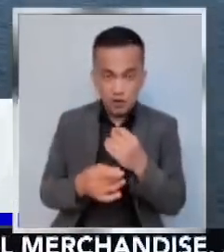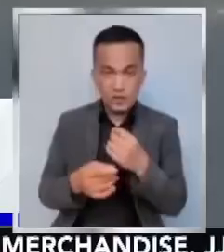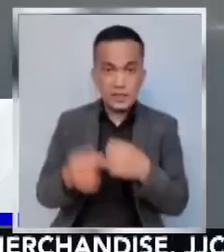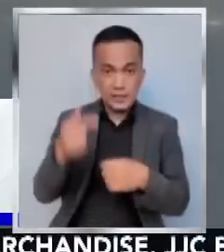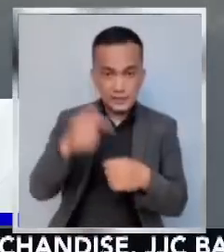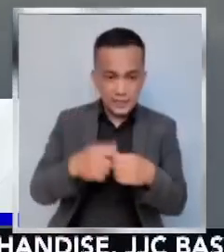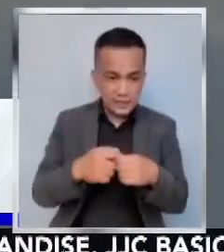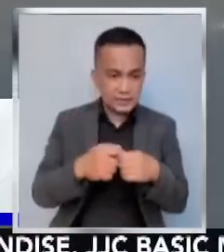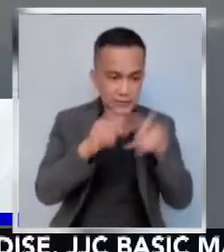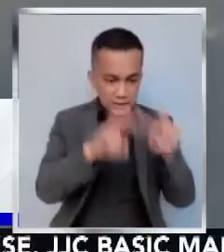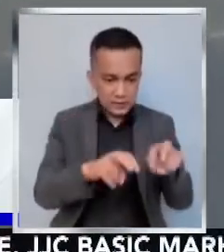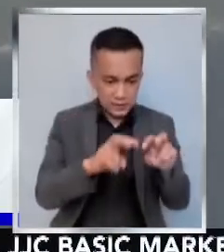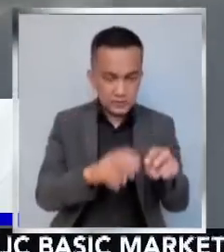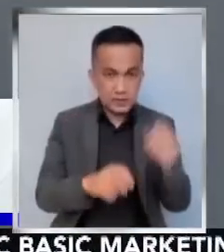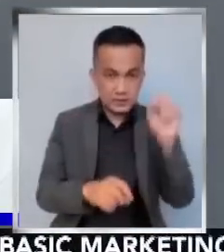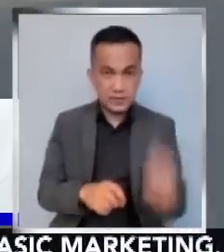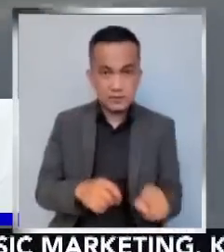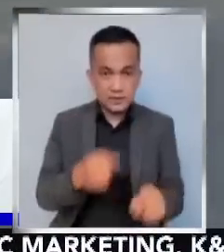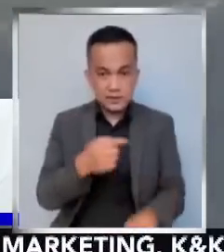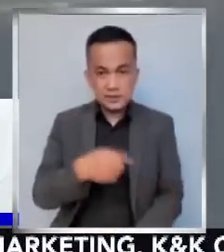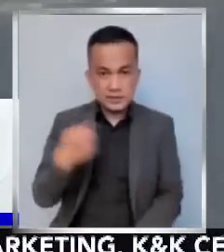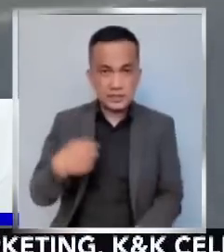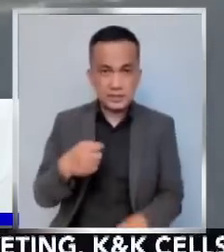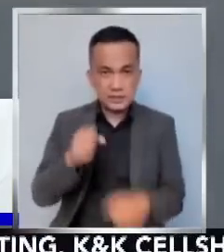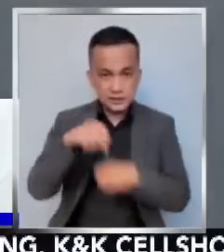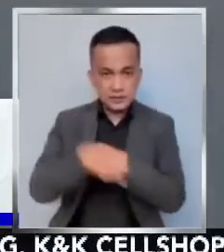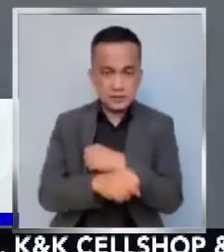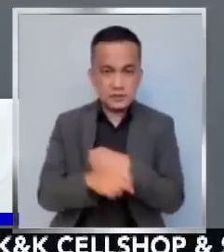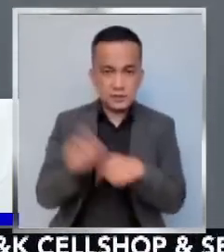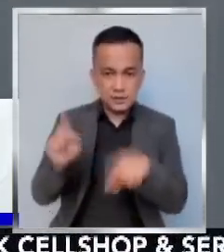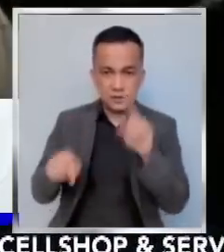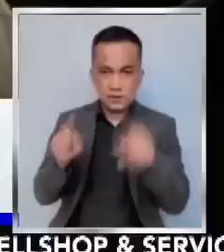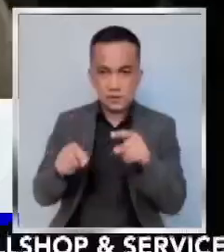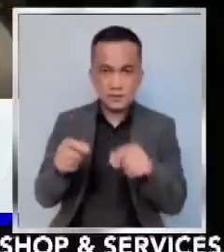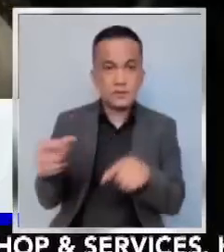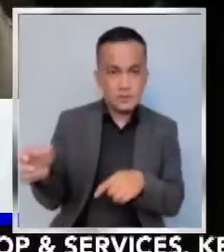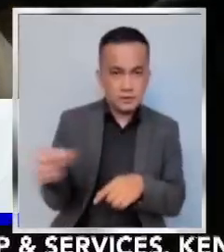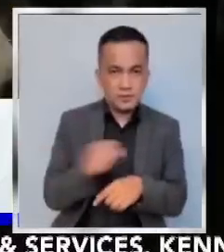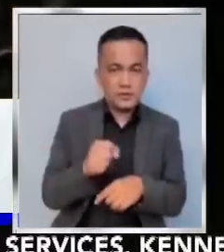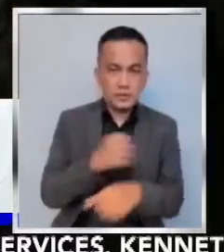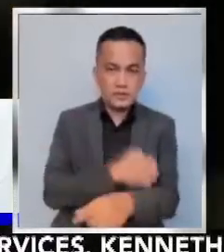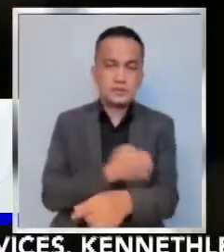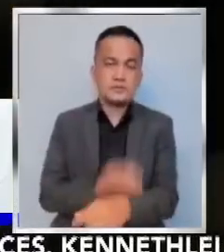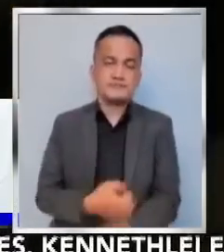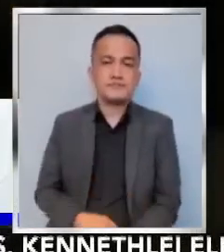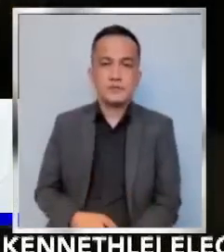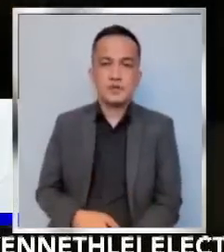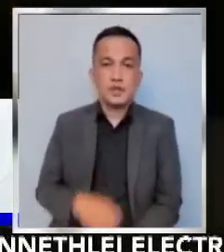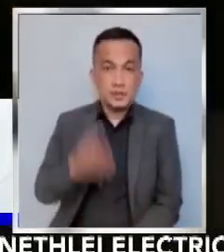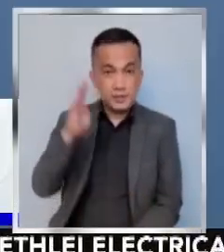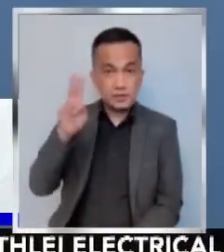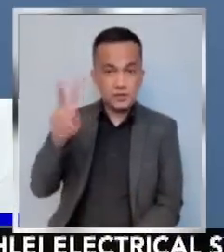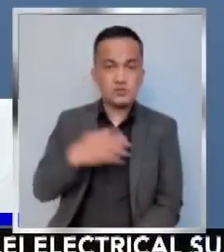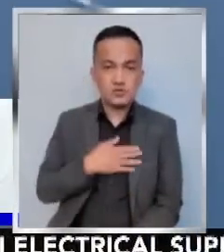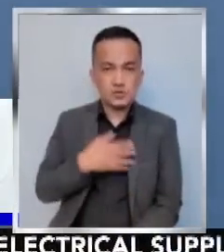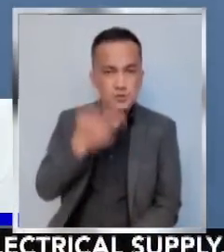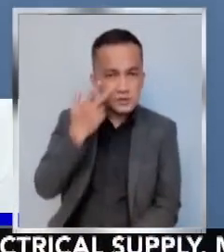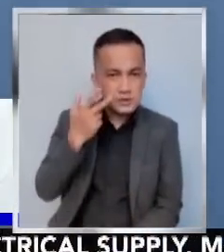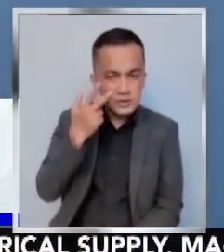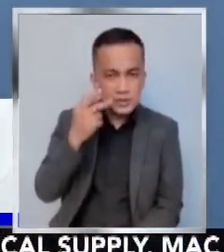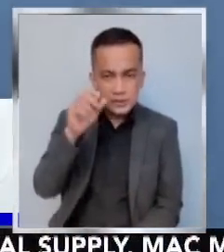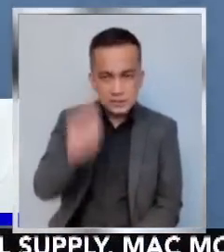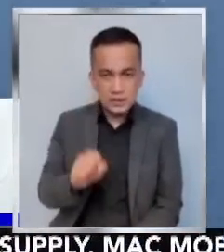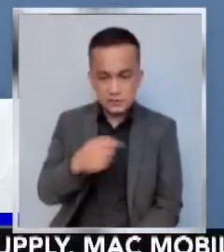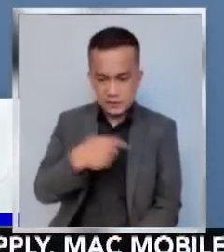Sea bilang bahagi ng pagda-diversify ng pagkukunan ng energy. Gusto rin daw niyang i-explore ang South China Sea para sa interim